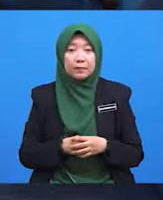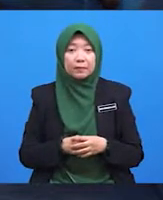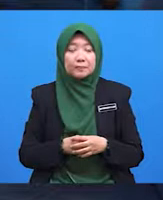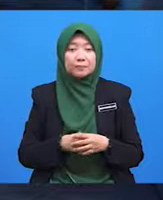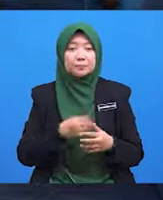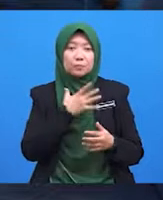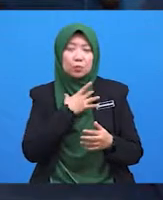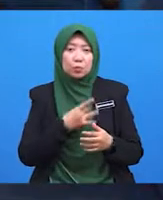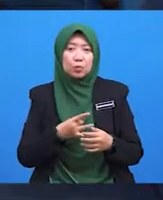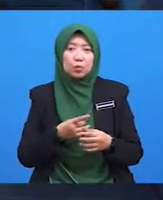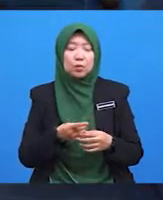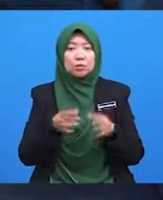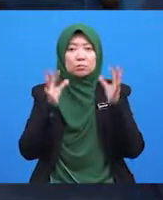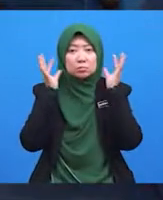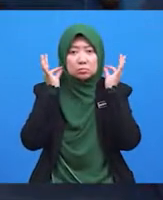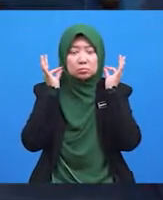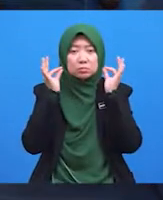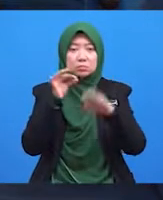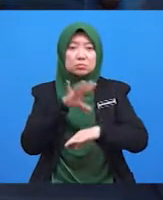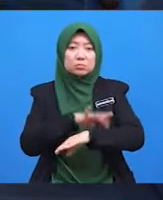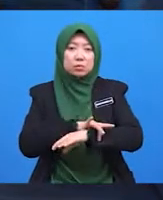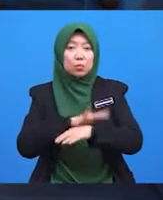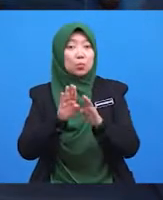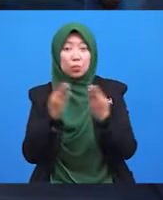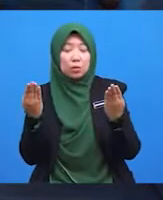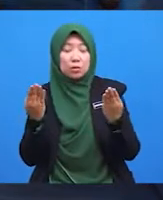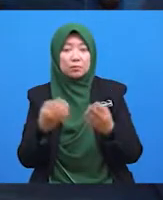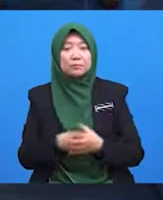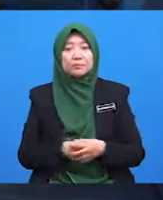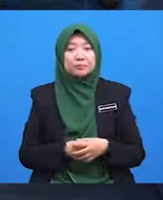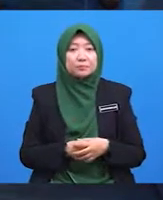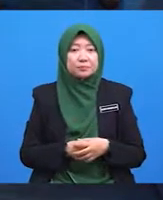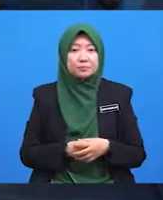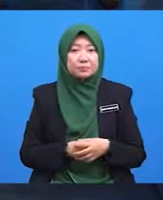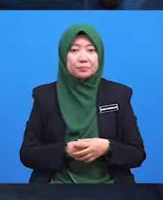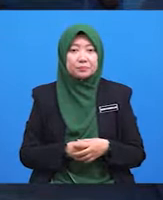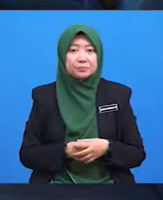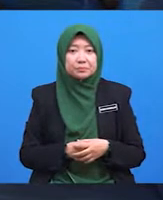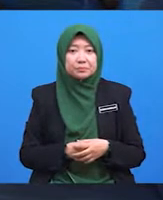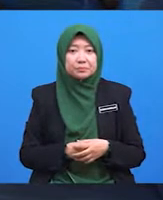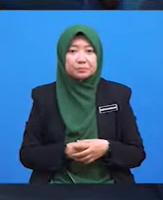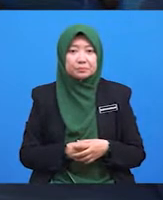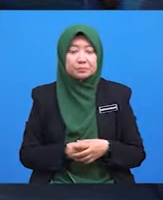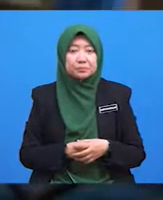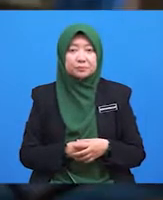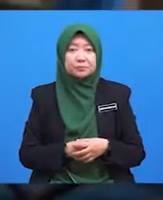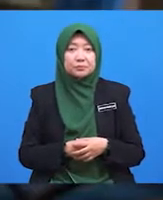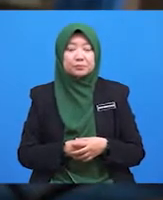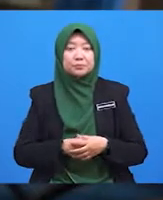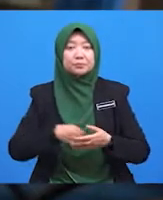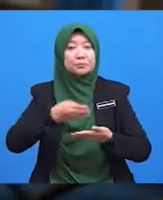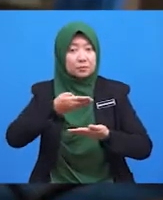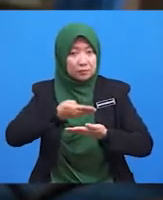aksesori pelanggan yang terdapat di bahagian badan dan tangan pelanggan. Baringkan